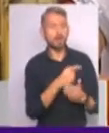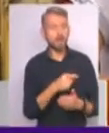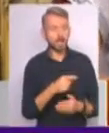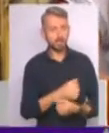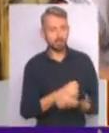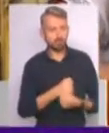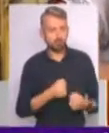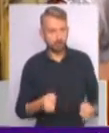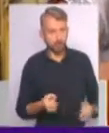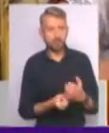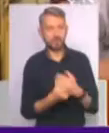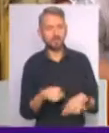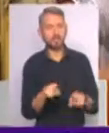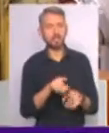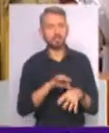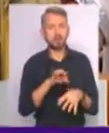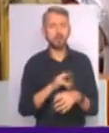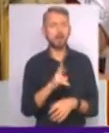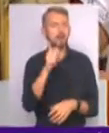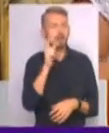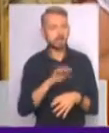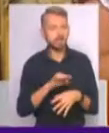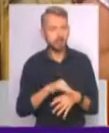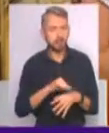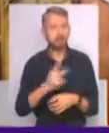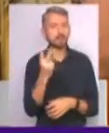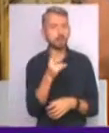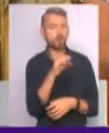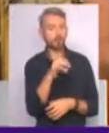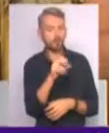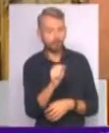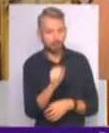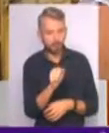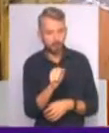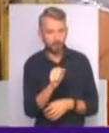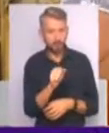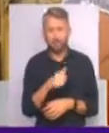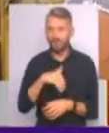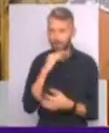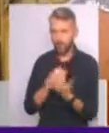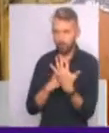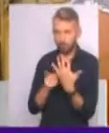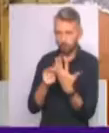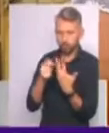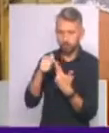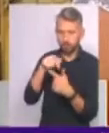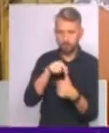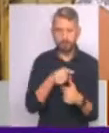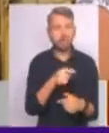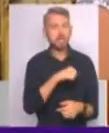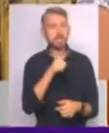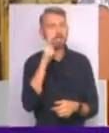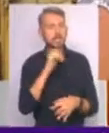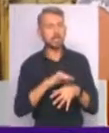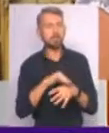ожирения возникают такие болезни, как сахарный диабет. Вистачить однієї руки. Надеюсь, что да. Для основных, да. Так. Сахарный диабет